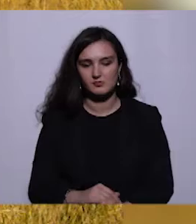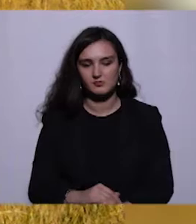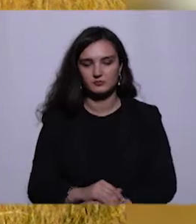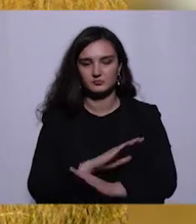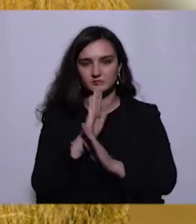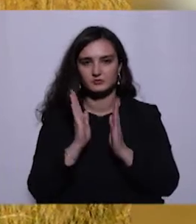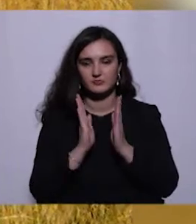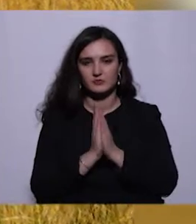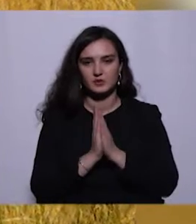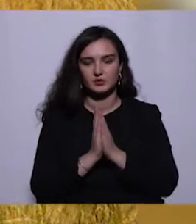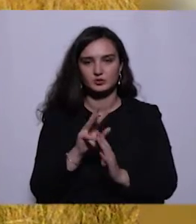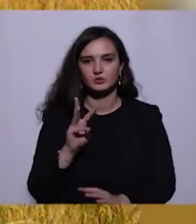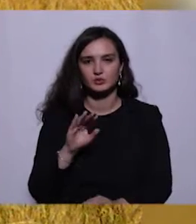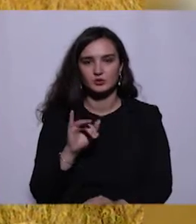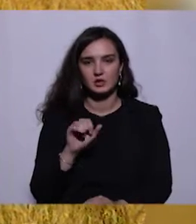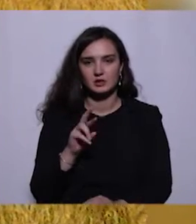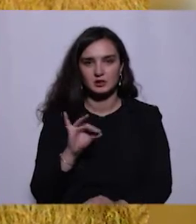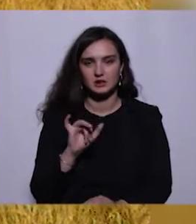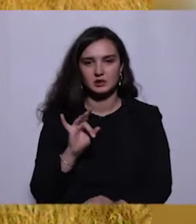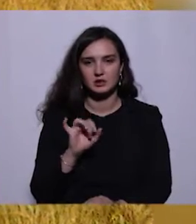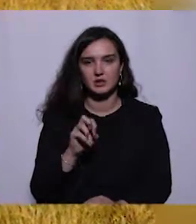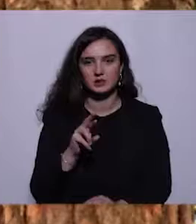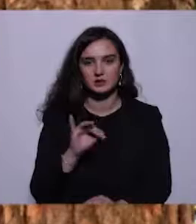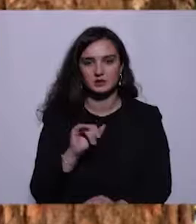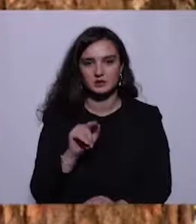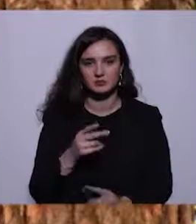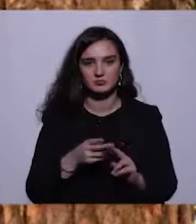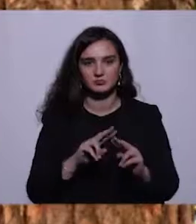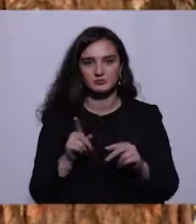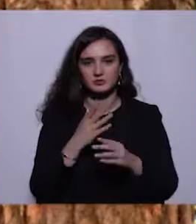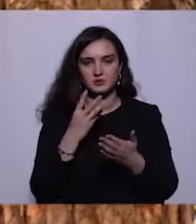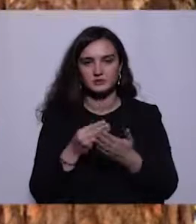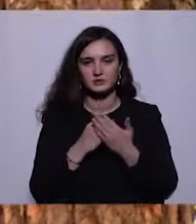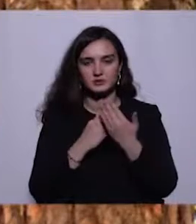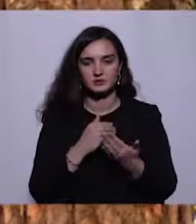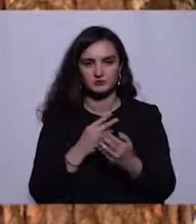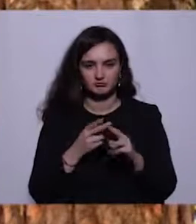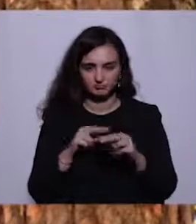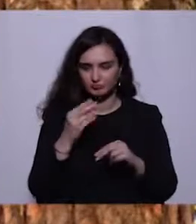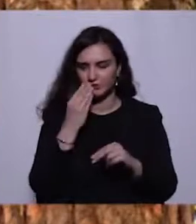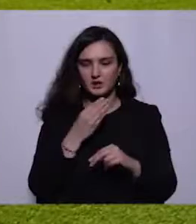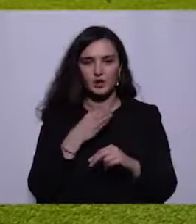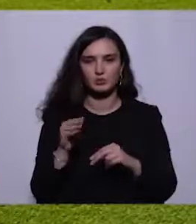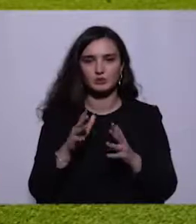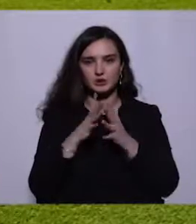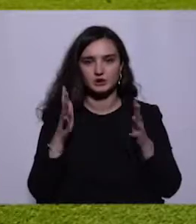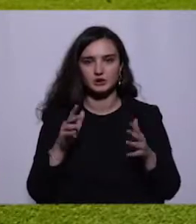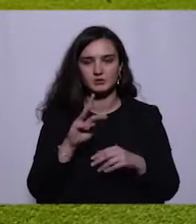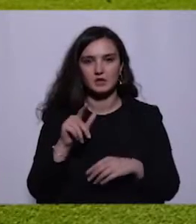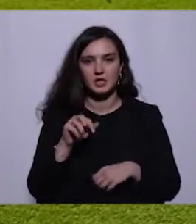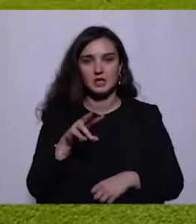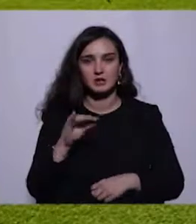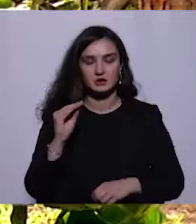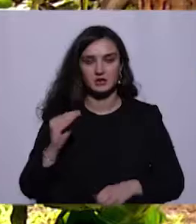მთლიანად მთელი შოტლანდიის და ირლანდიის ტერიტორია გამოირჩევა თავისი აი ამ უნიკალური დიდი